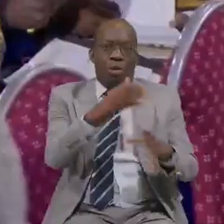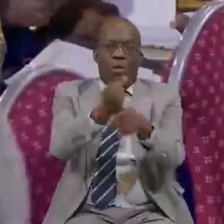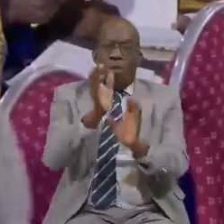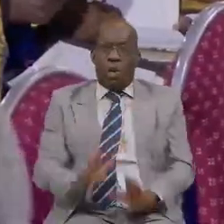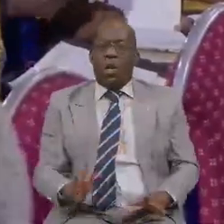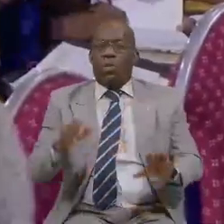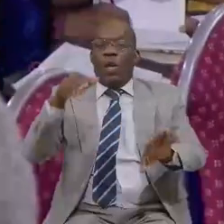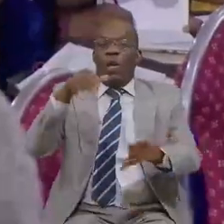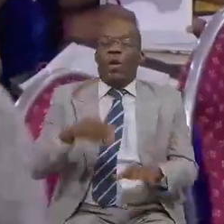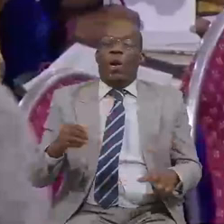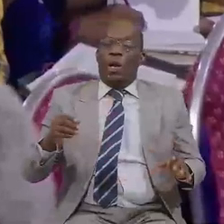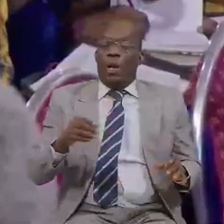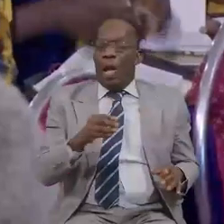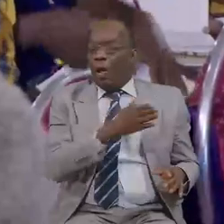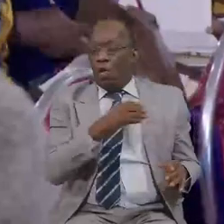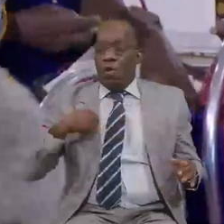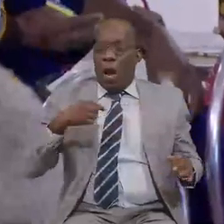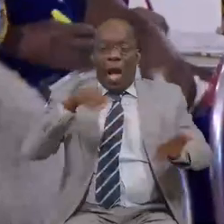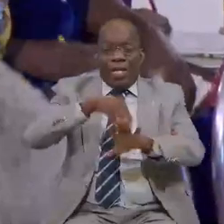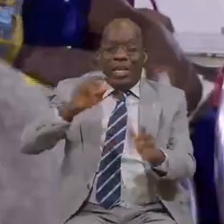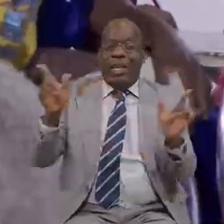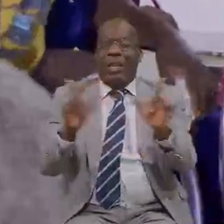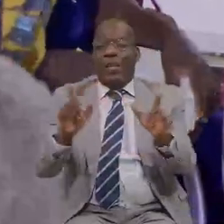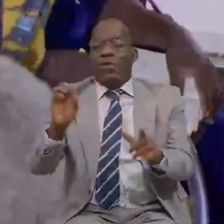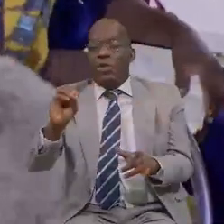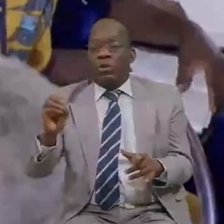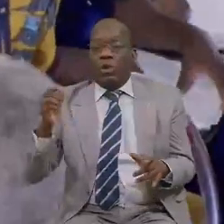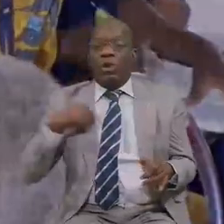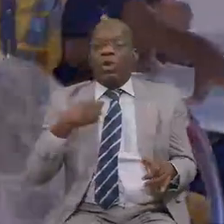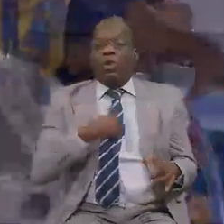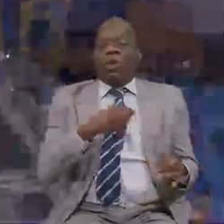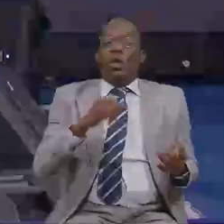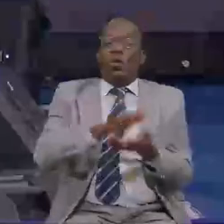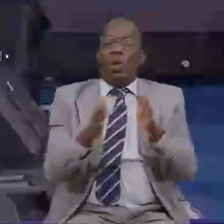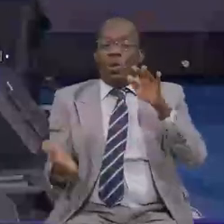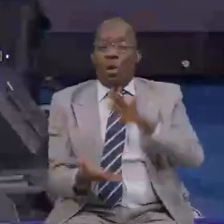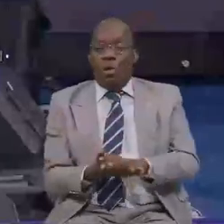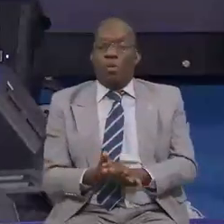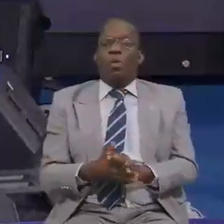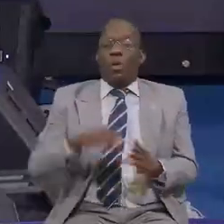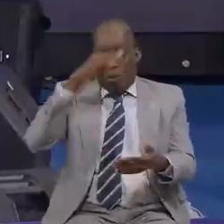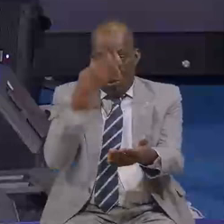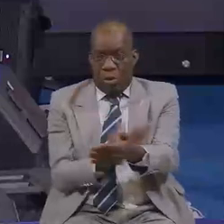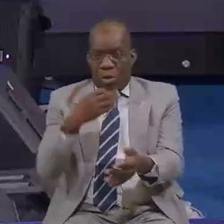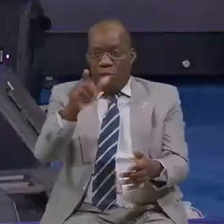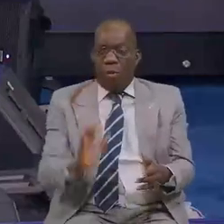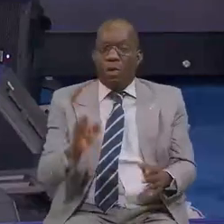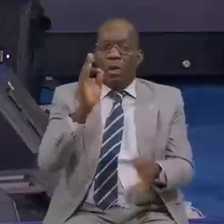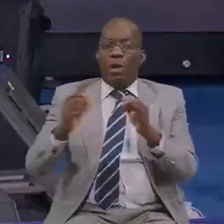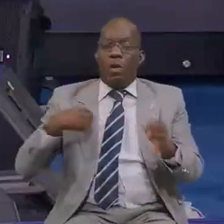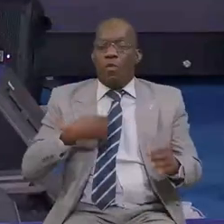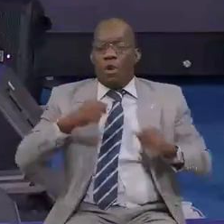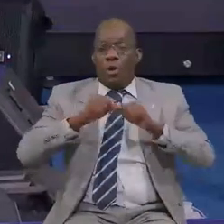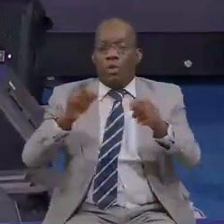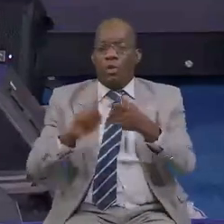niveau zéro, nous commençons en tant que pécheurs et nous devenons des fils de Dieu. Et si nous continuons à croître, si nous continuons